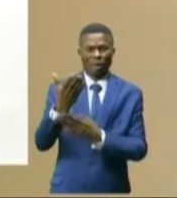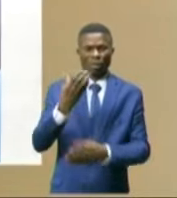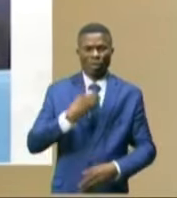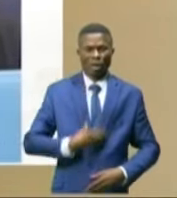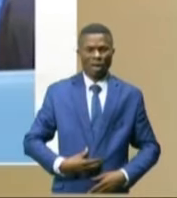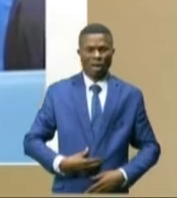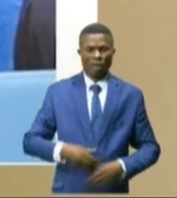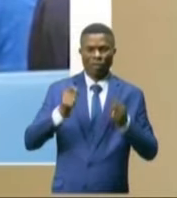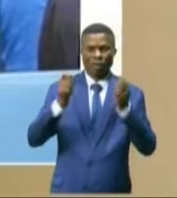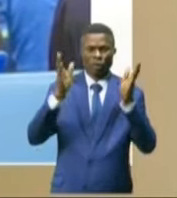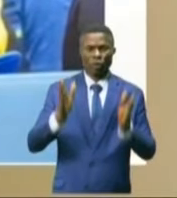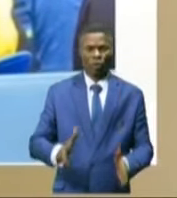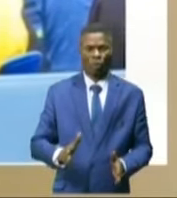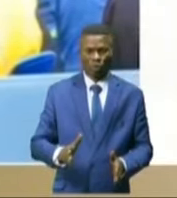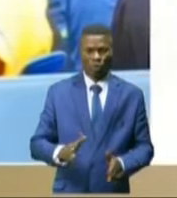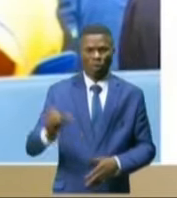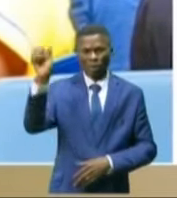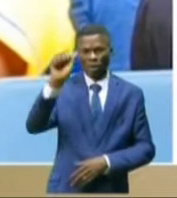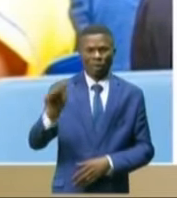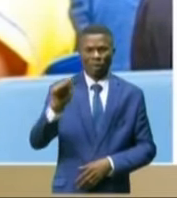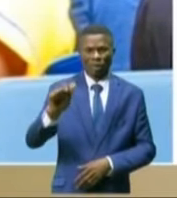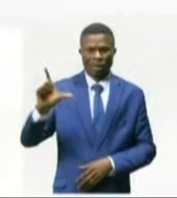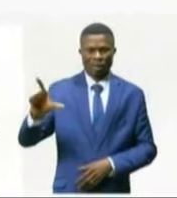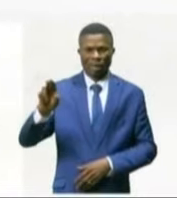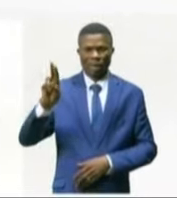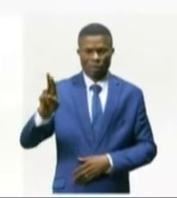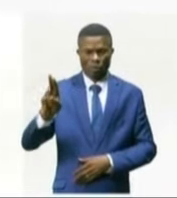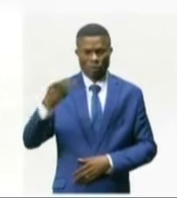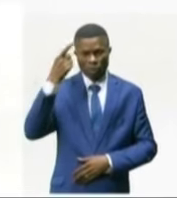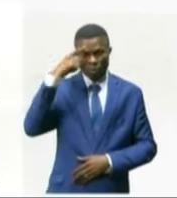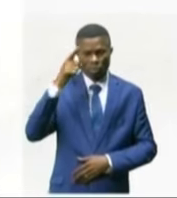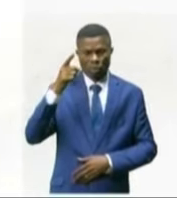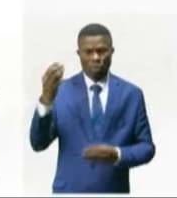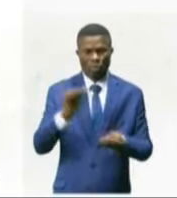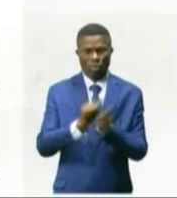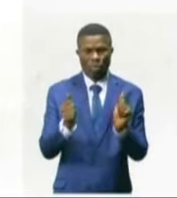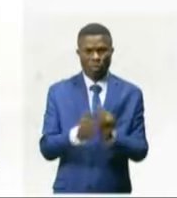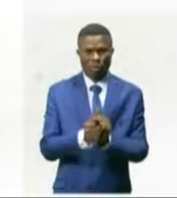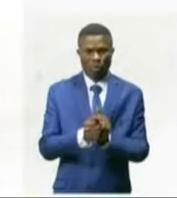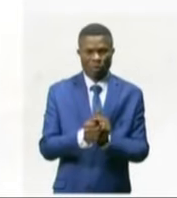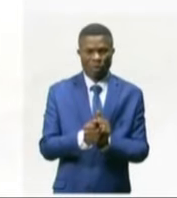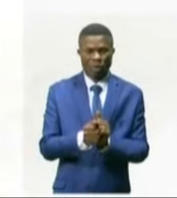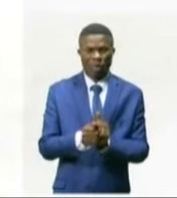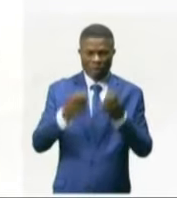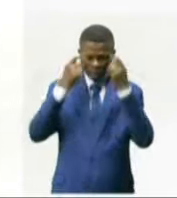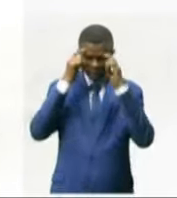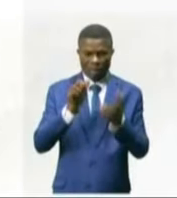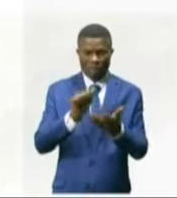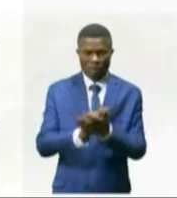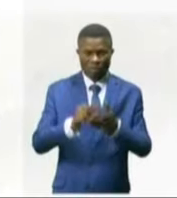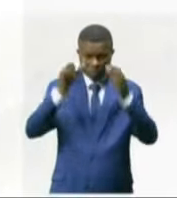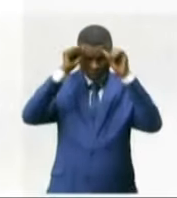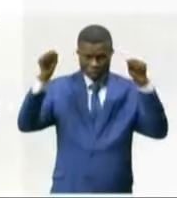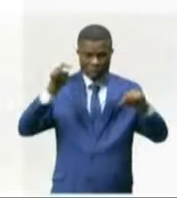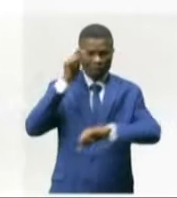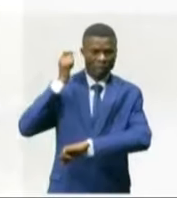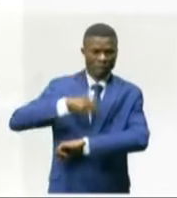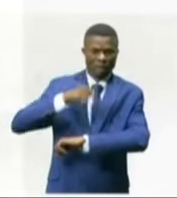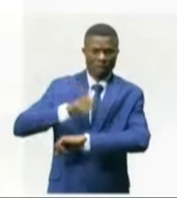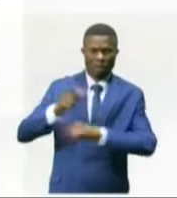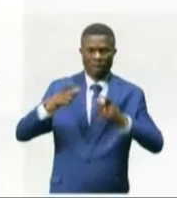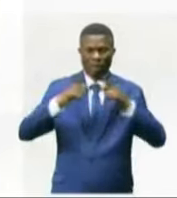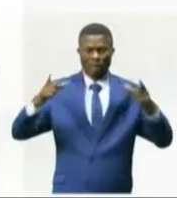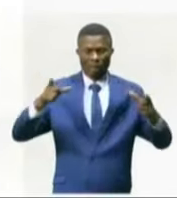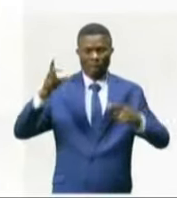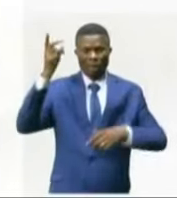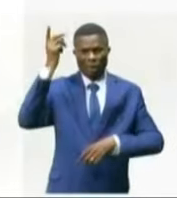du journaliste Stanny Boujakera Tchamala. Pour raison de rédaction de la décision, le président du tribunal de grande